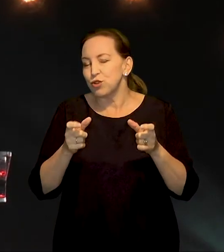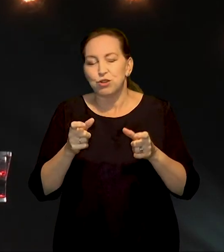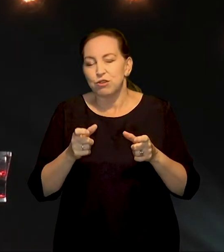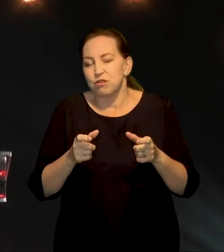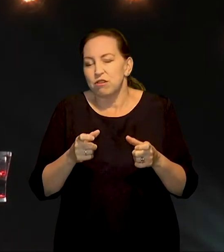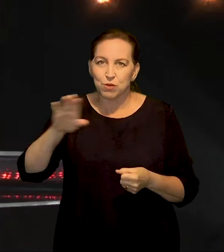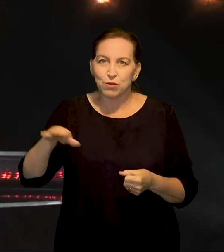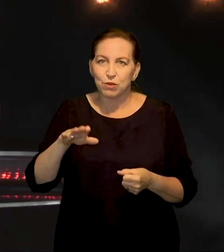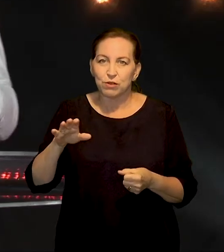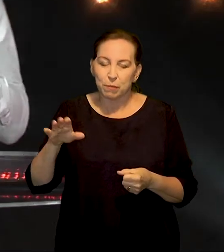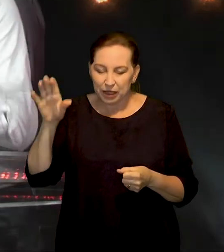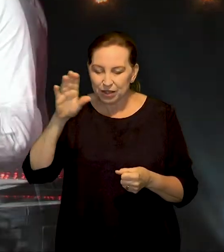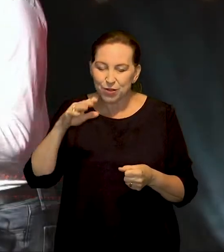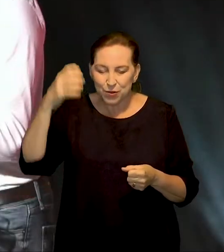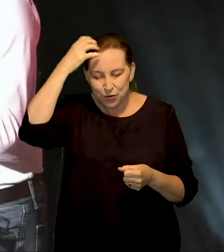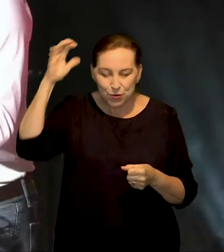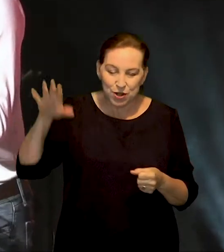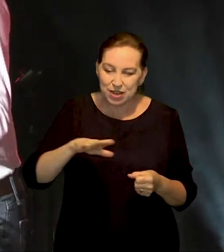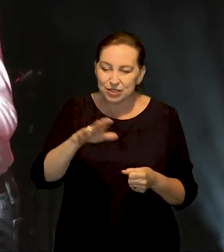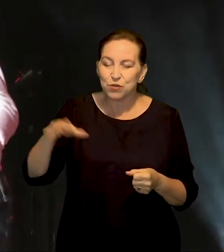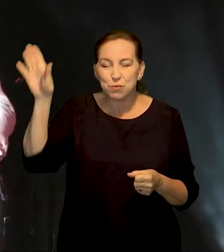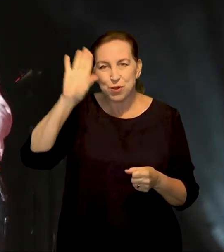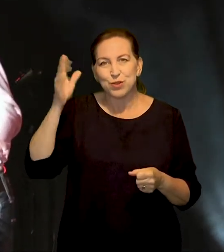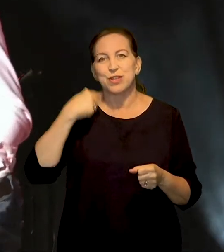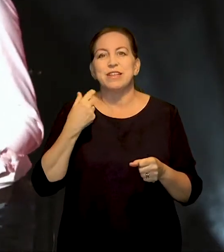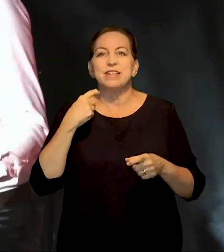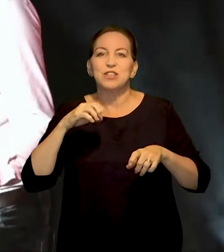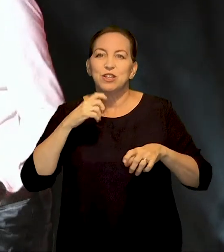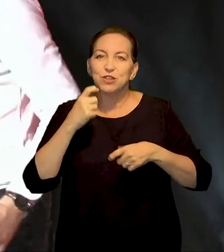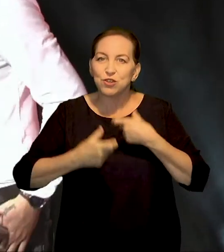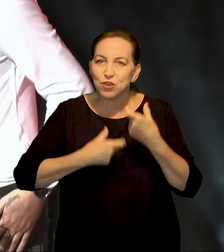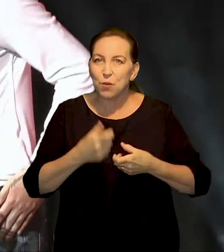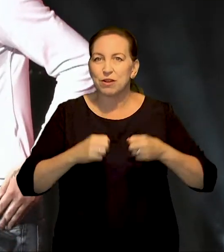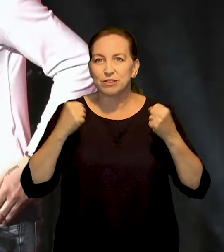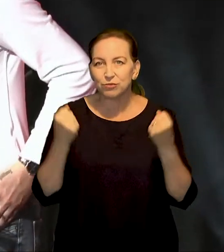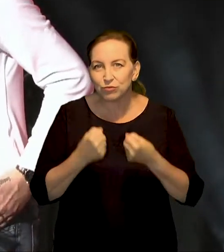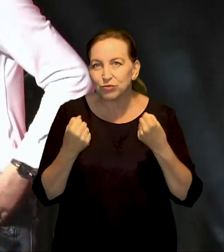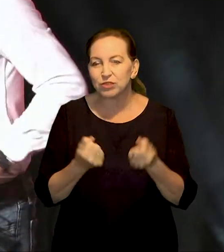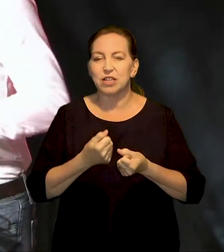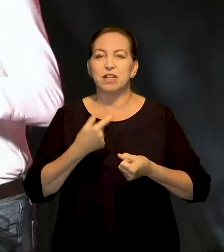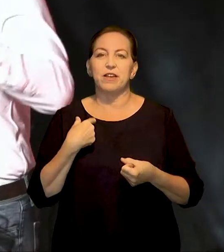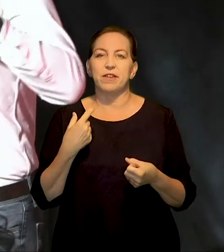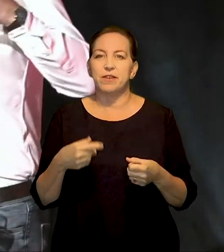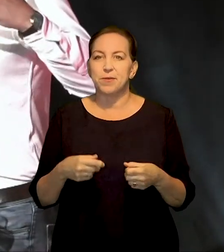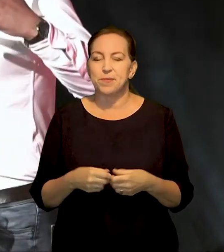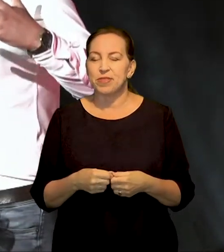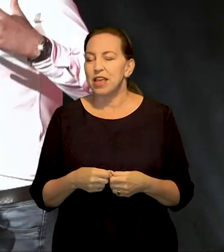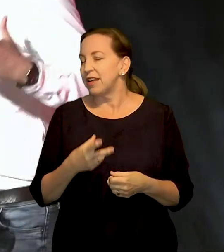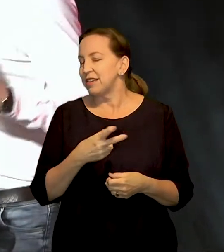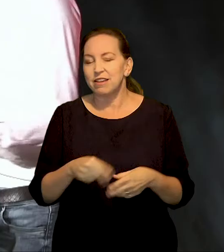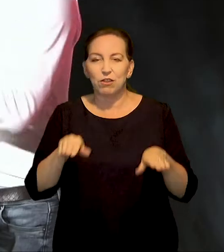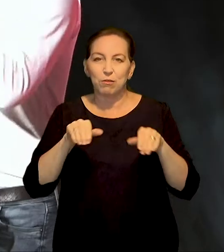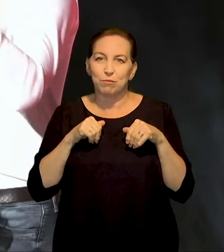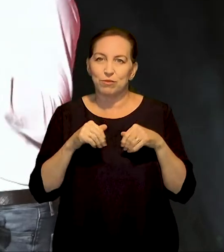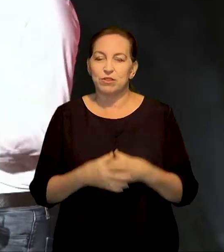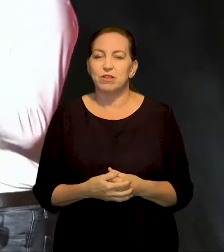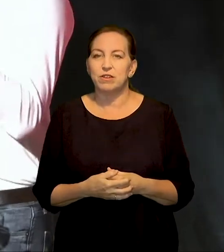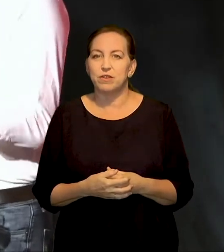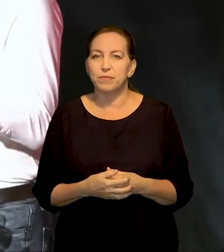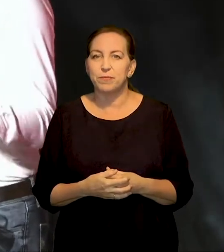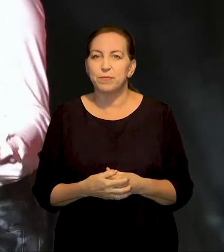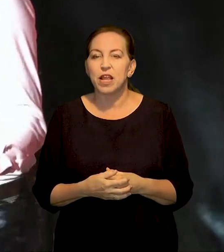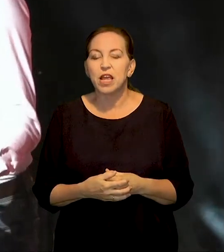Zatrudnieni ludzie równa się zbawieni. I co jest dla mnie ważne, to jest to, że ci